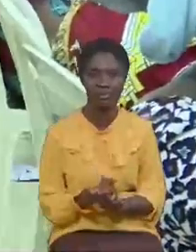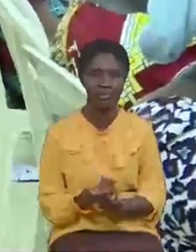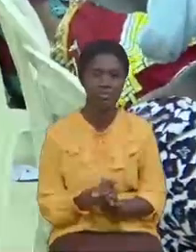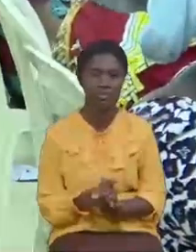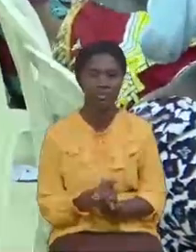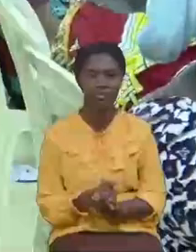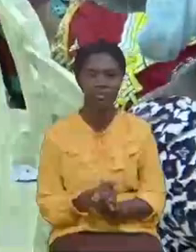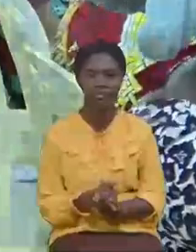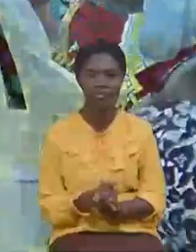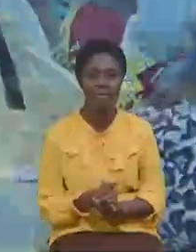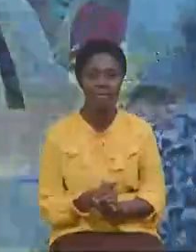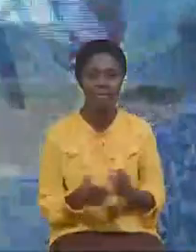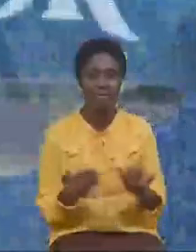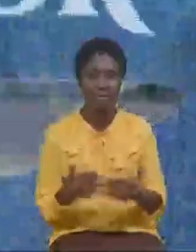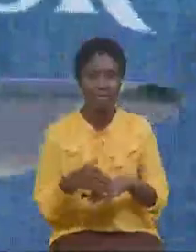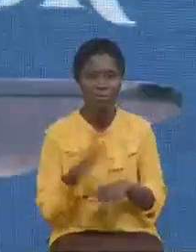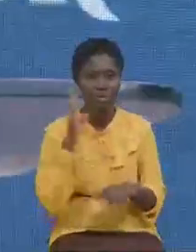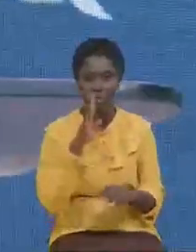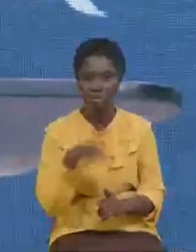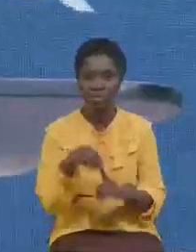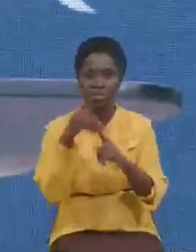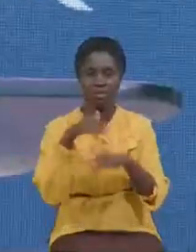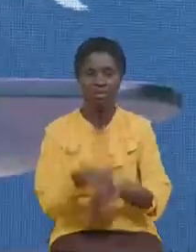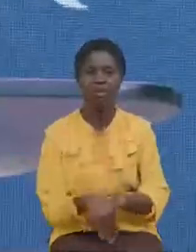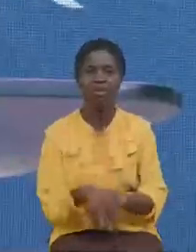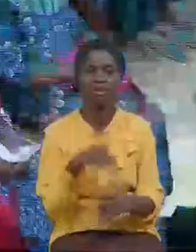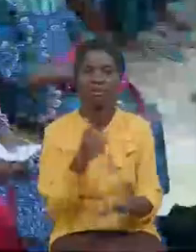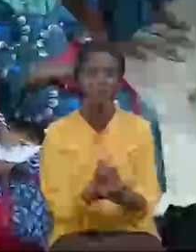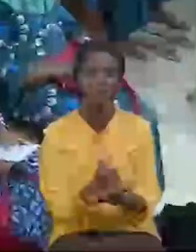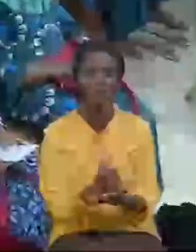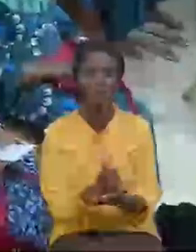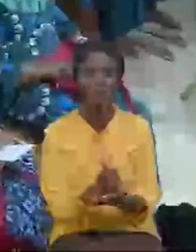Ce soir, ce sera spécial. Je n'ai pas entendu votre amen.